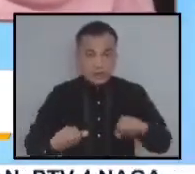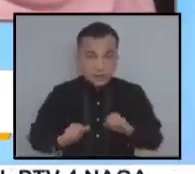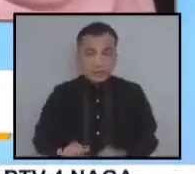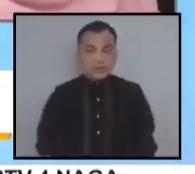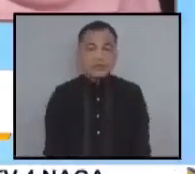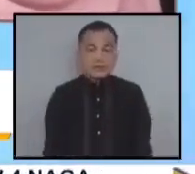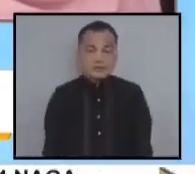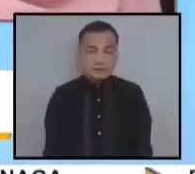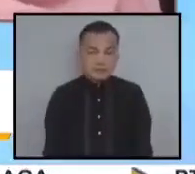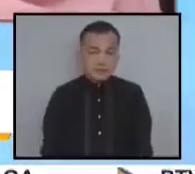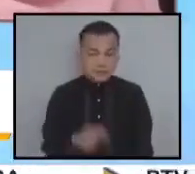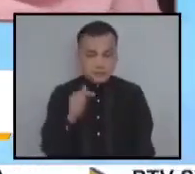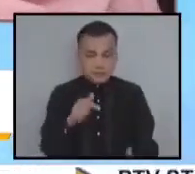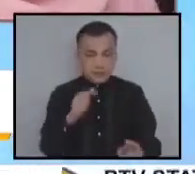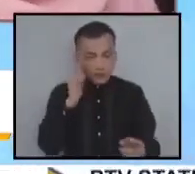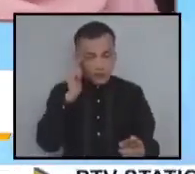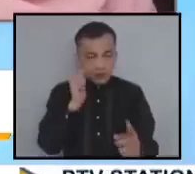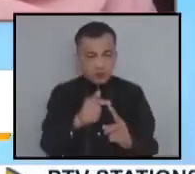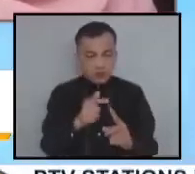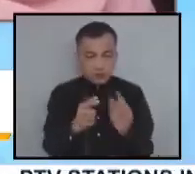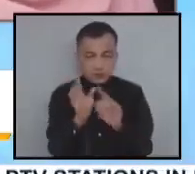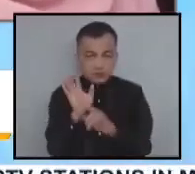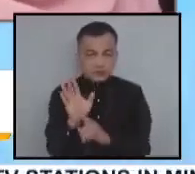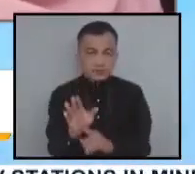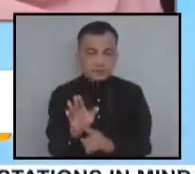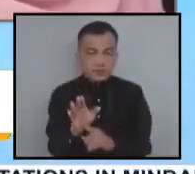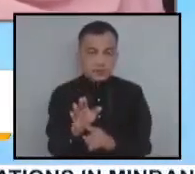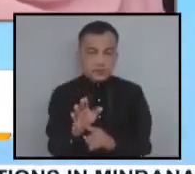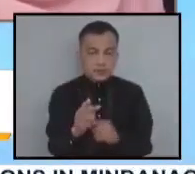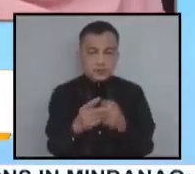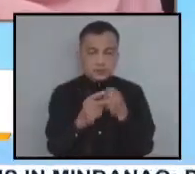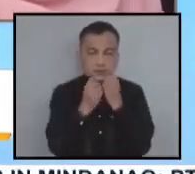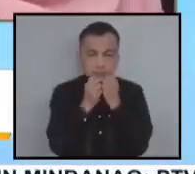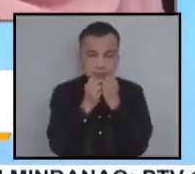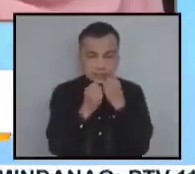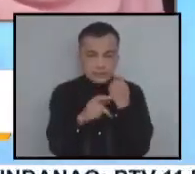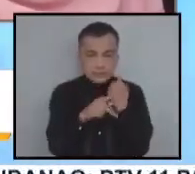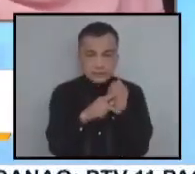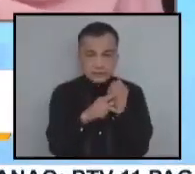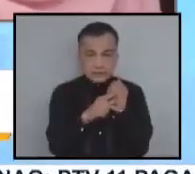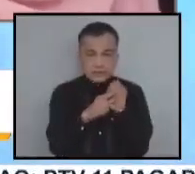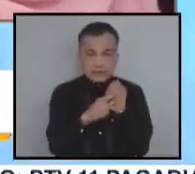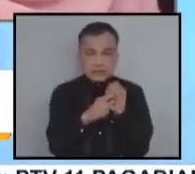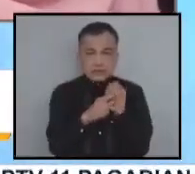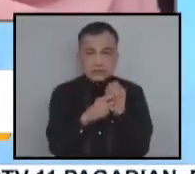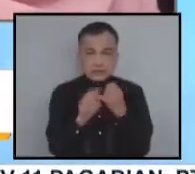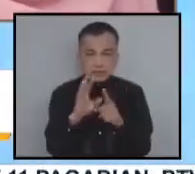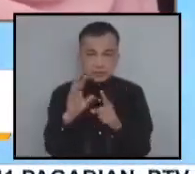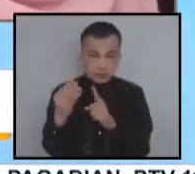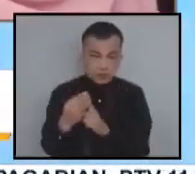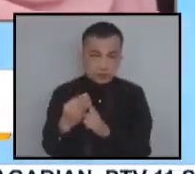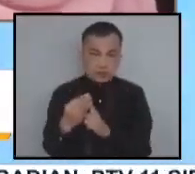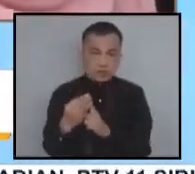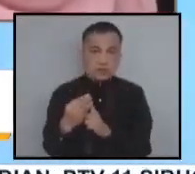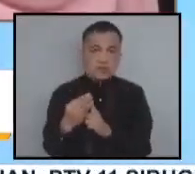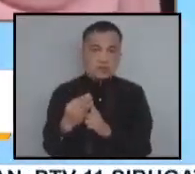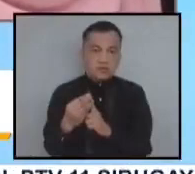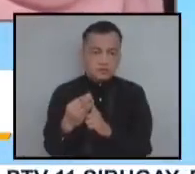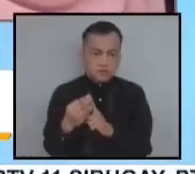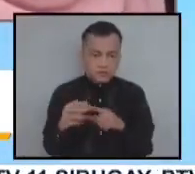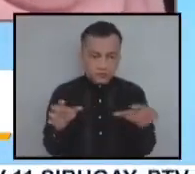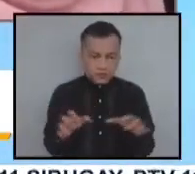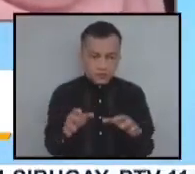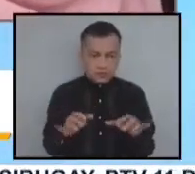layunin natin na pinapakita na ang pag-preserve ng isang kultura or isang